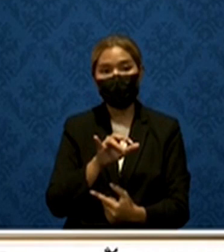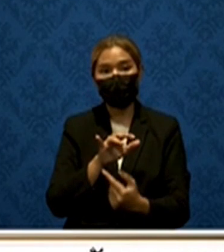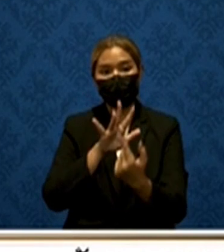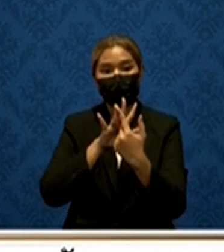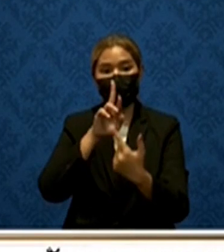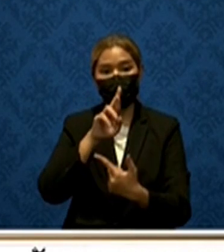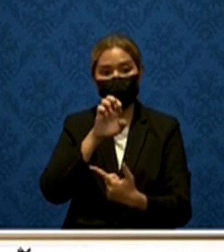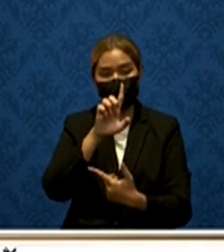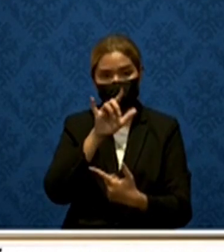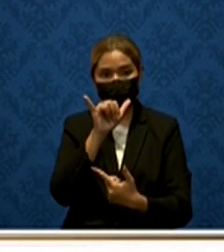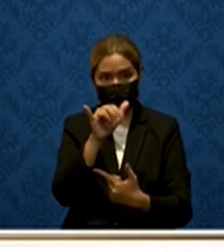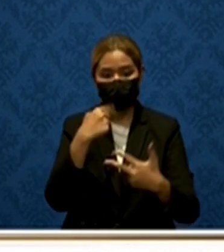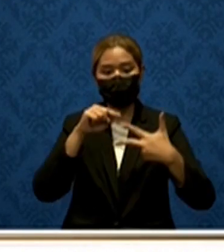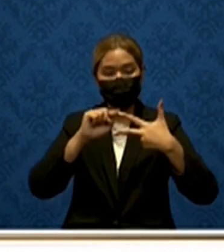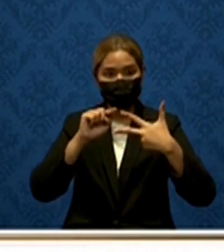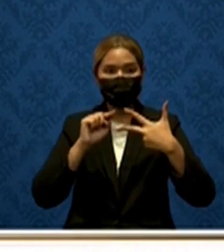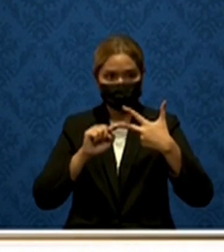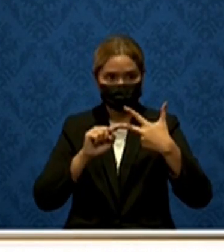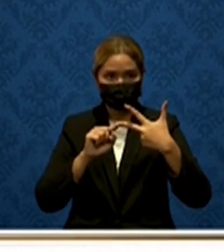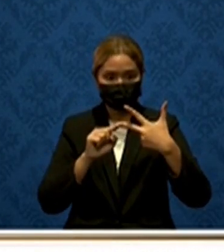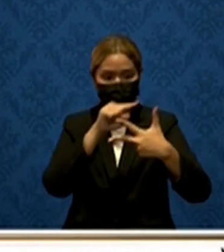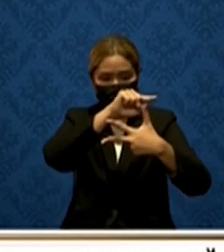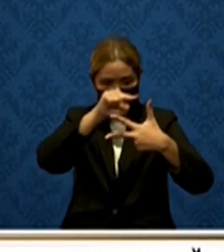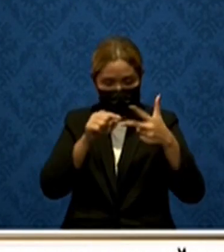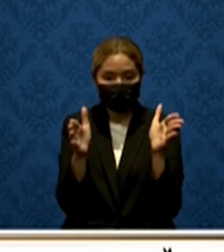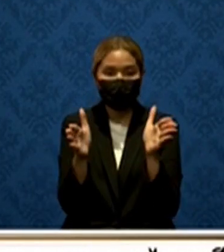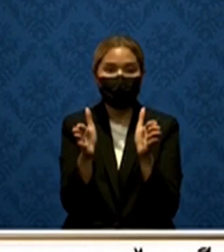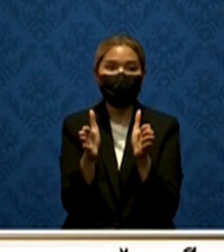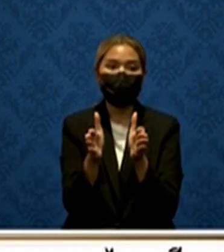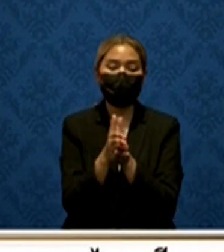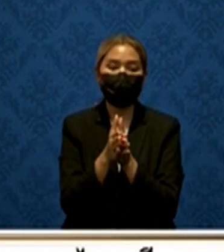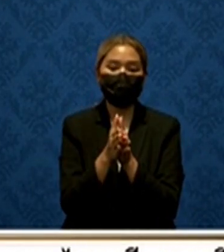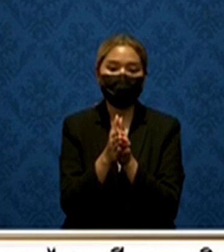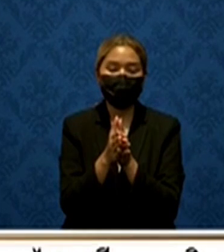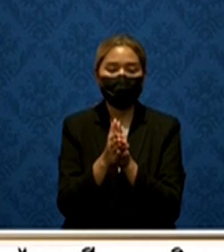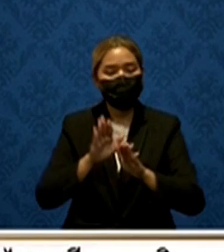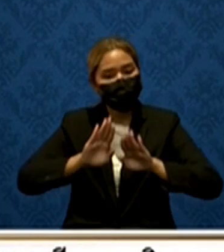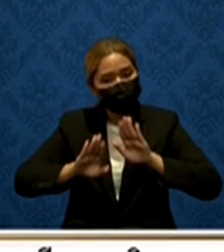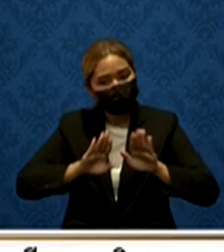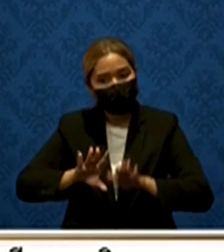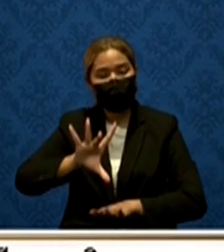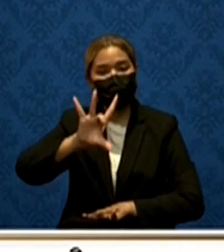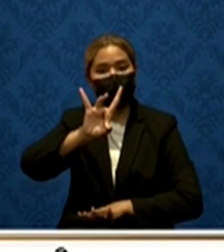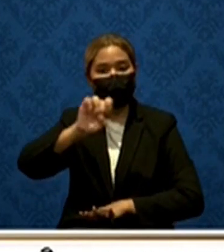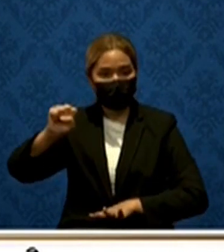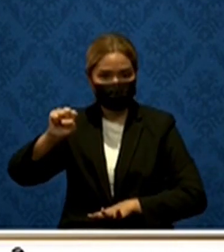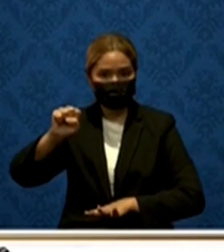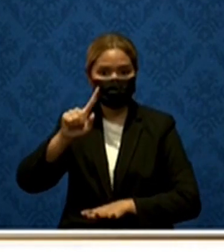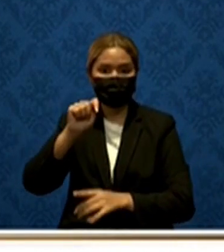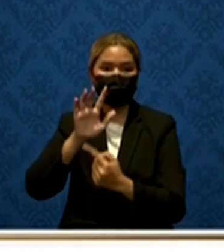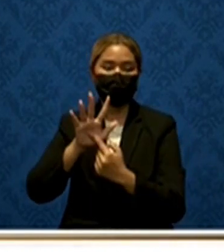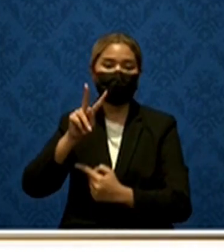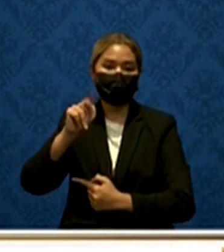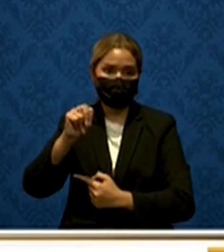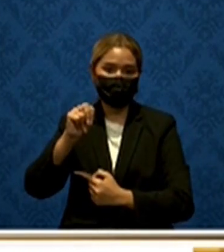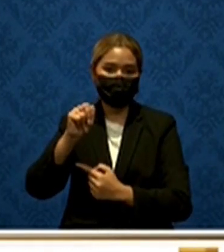AP หรอที่เรีกวาฟอสเวตรวมแล้วทั้งหมดในปริมาณ 8 แสนตันโดยประมิมา